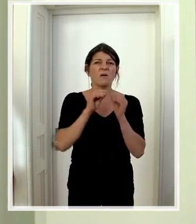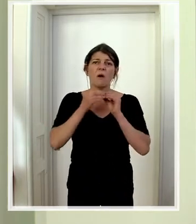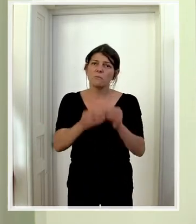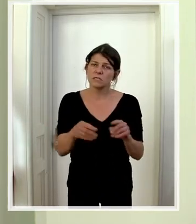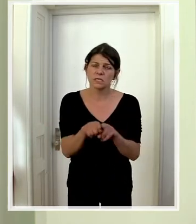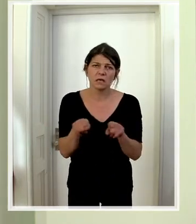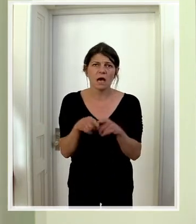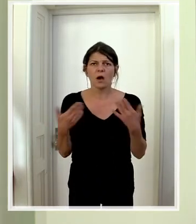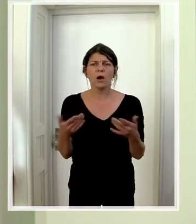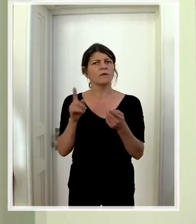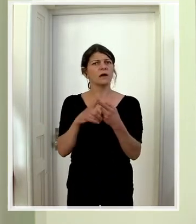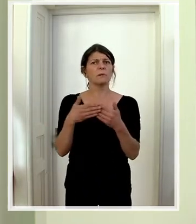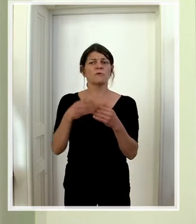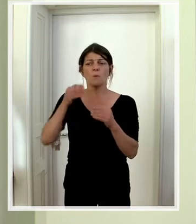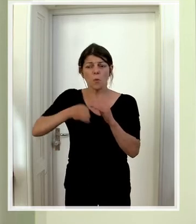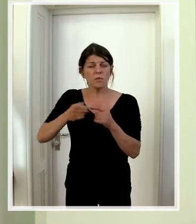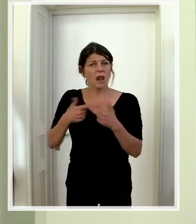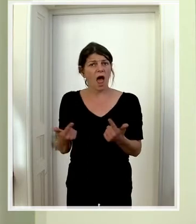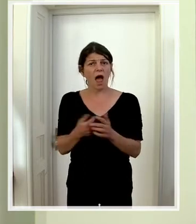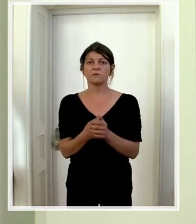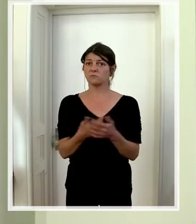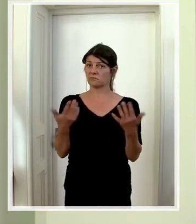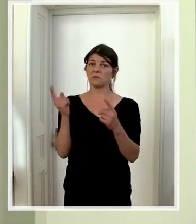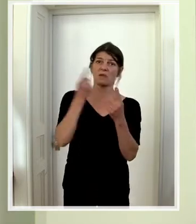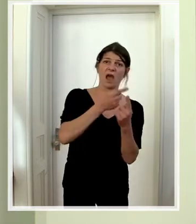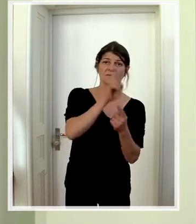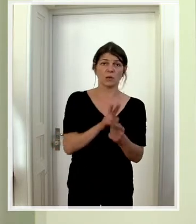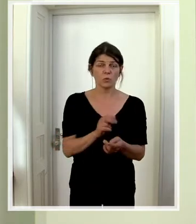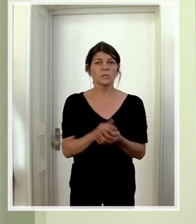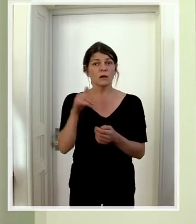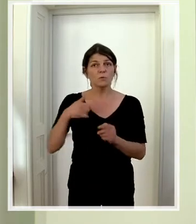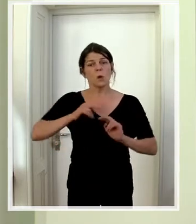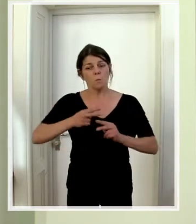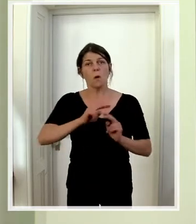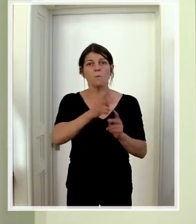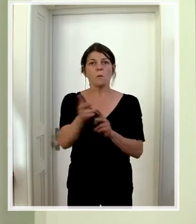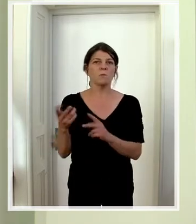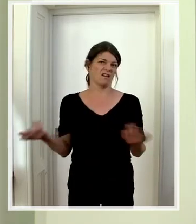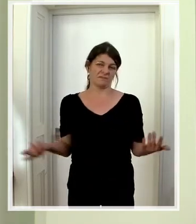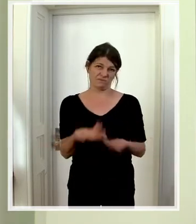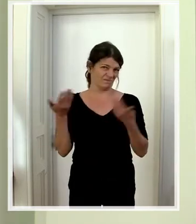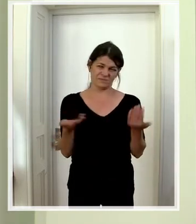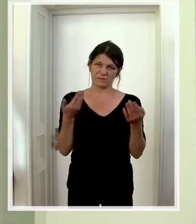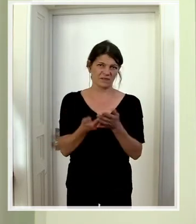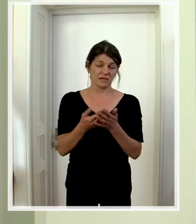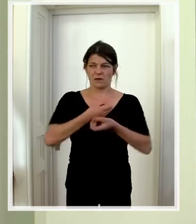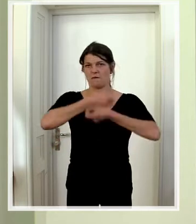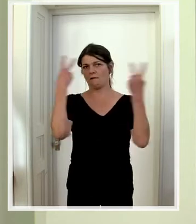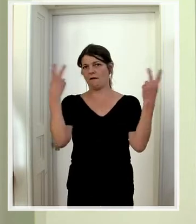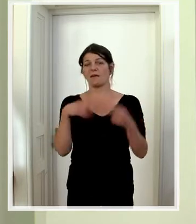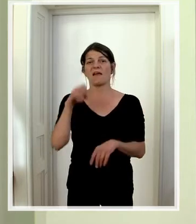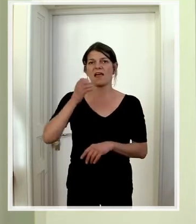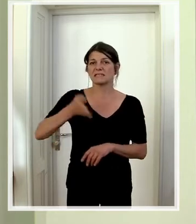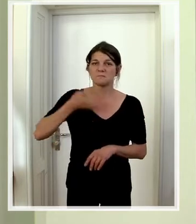wenn man sich vom Unterland da vielleicht noch Vaduz bewegen müsste, müsste man mehrfach umsteigen. Also von dort her gesehen ist klar, dass die